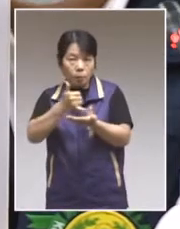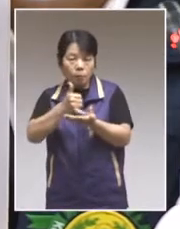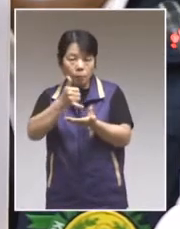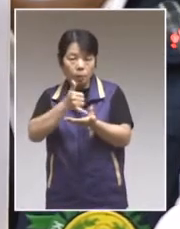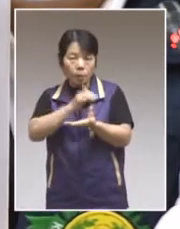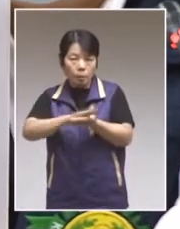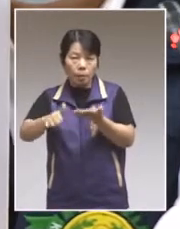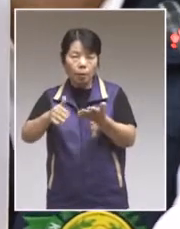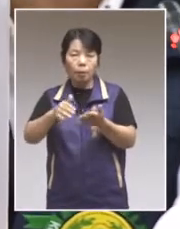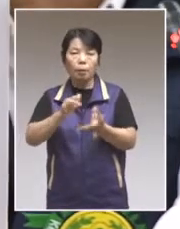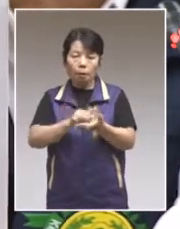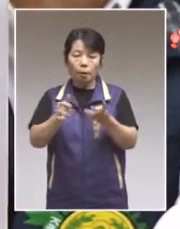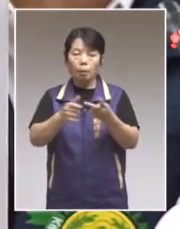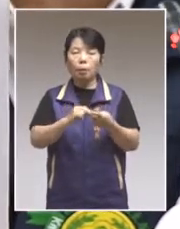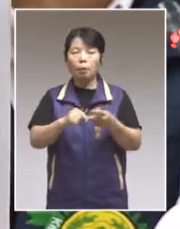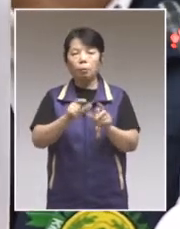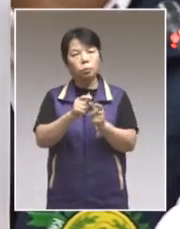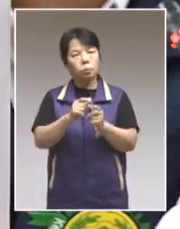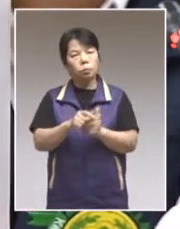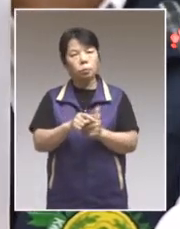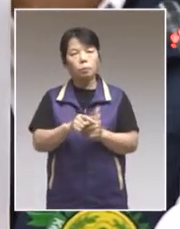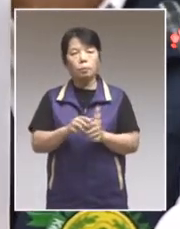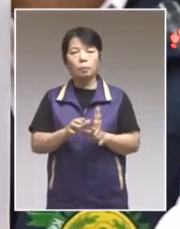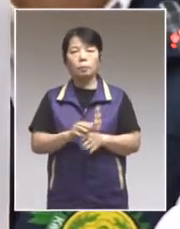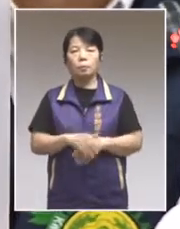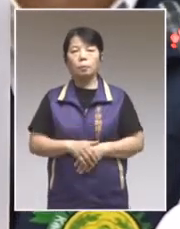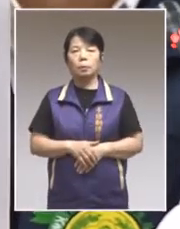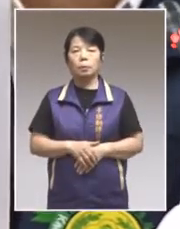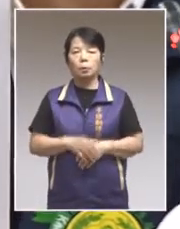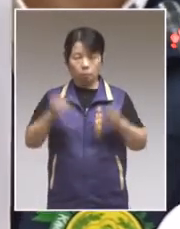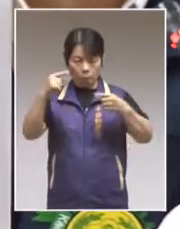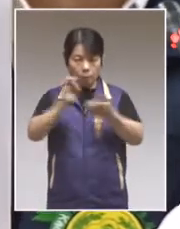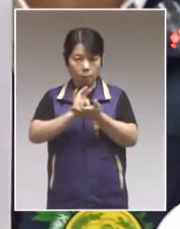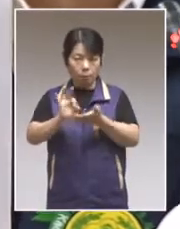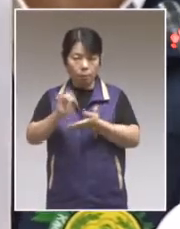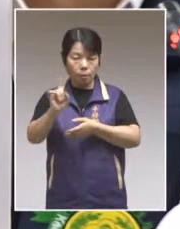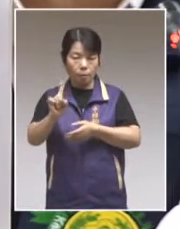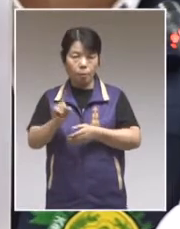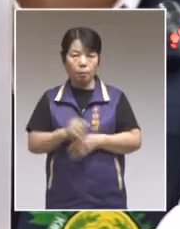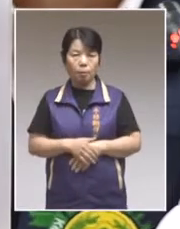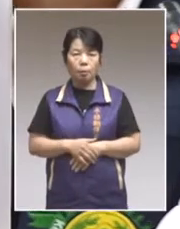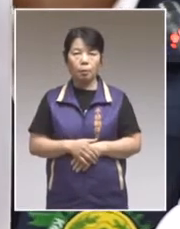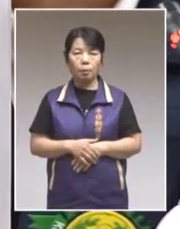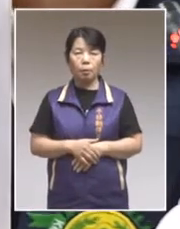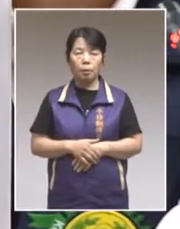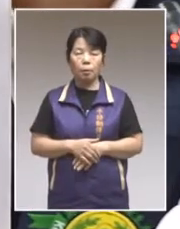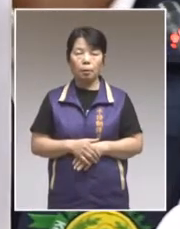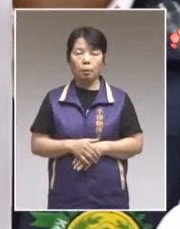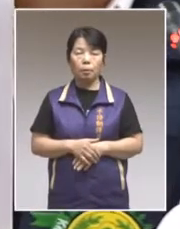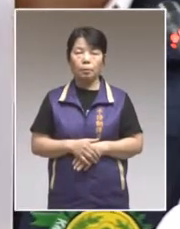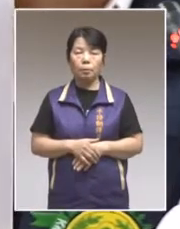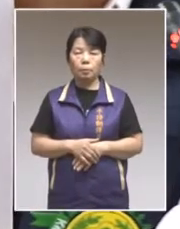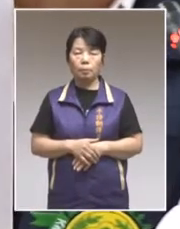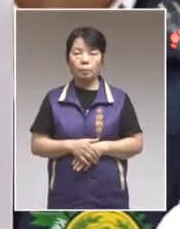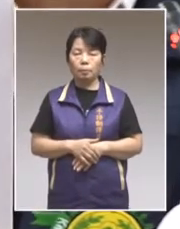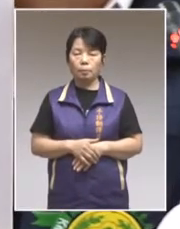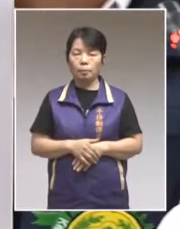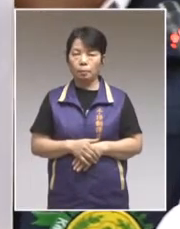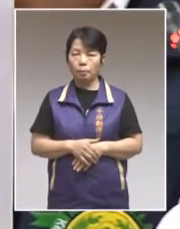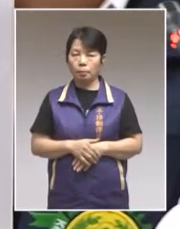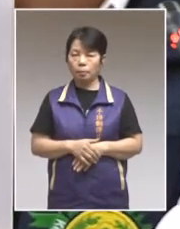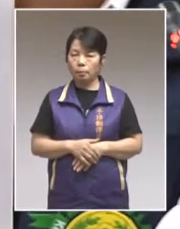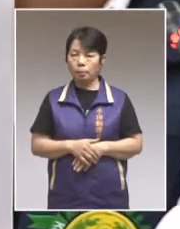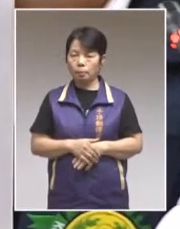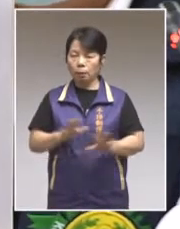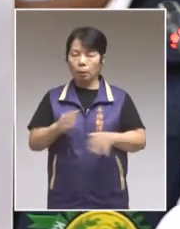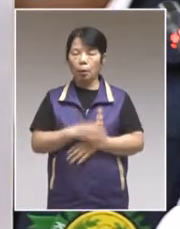烯酚安酚，好，就是我们讲的最常用的就是我们的讲的 Tylenol 或是普拉腾之类的。那有一些